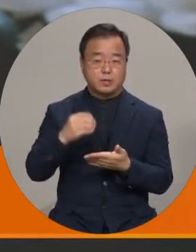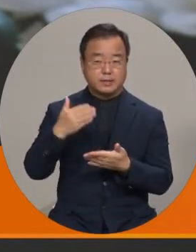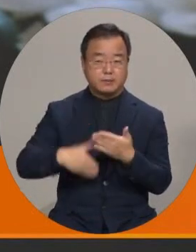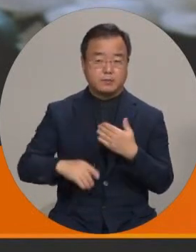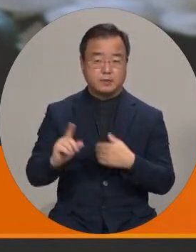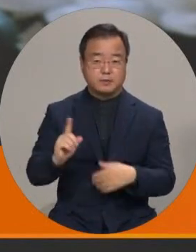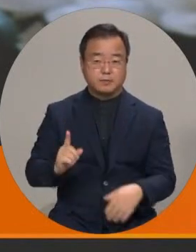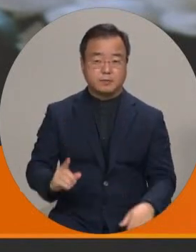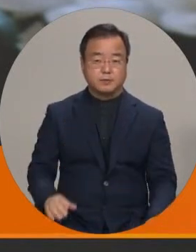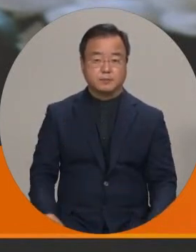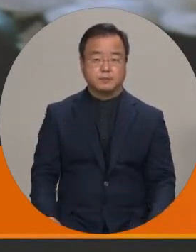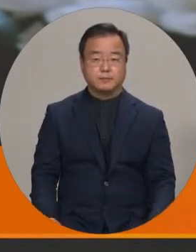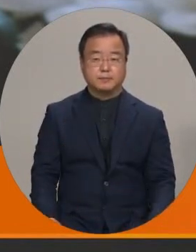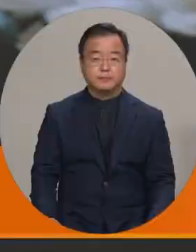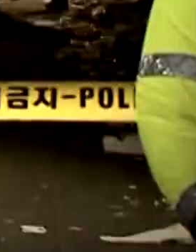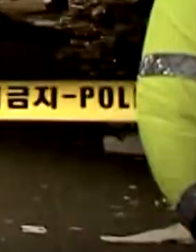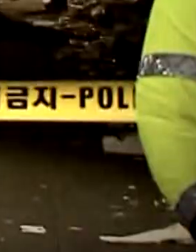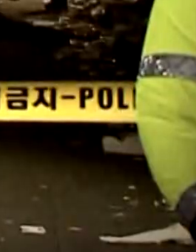보고